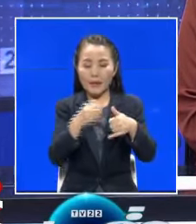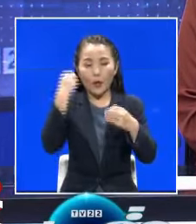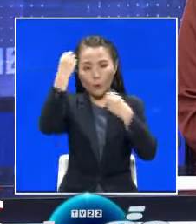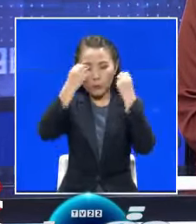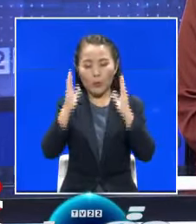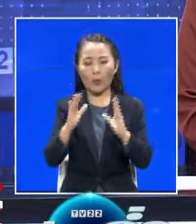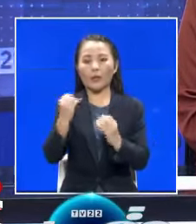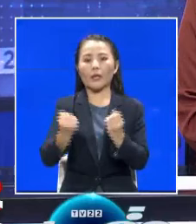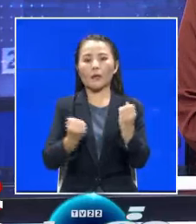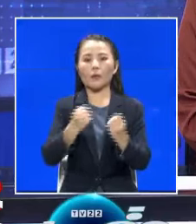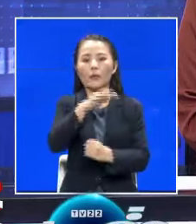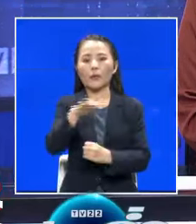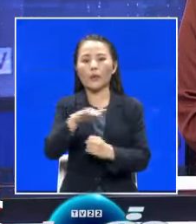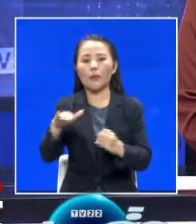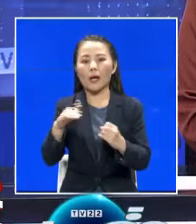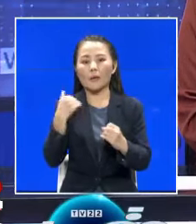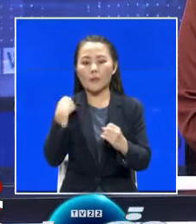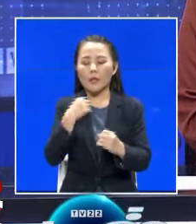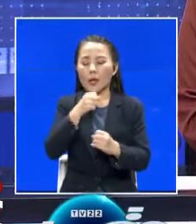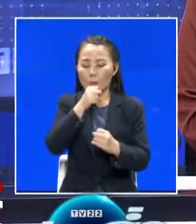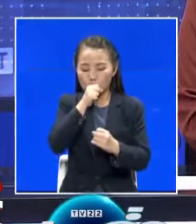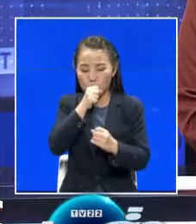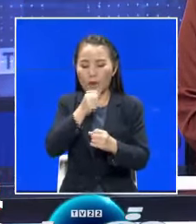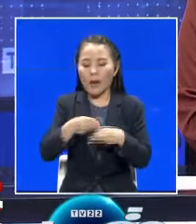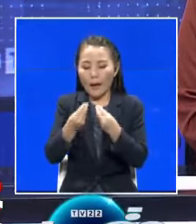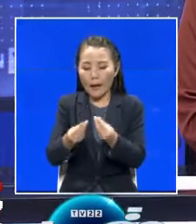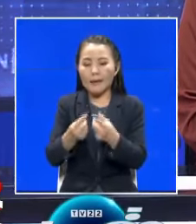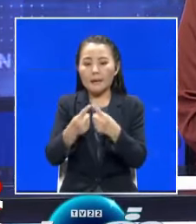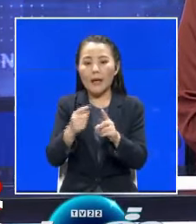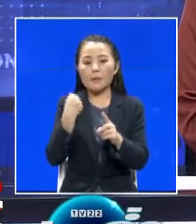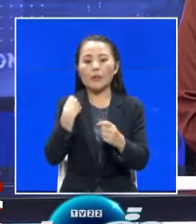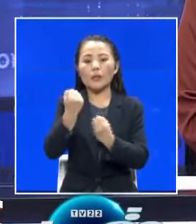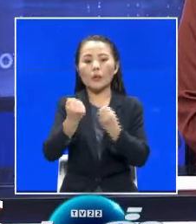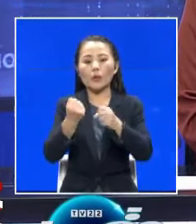คนขับรถกระบะรายหนึ่งมันมีรถอีกคันหนึ่งนะคะ